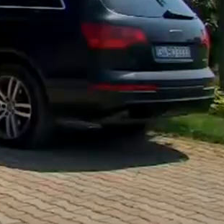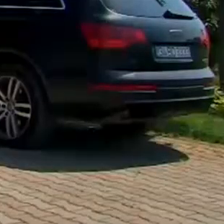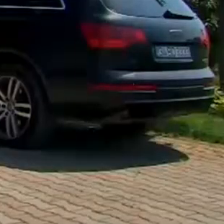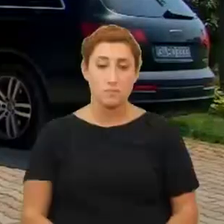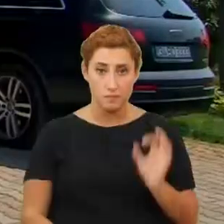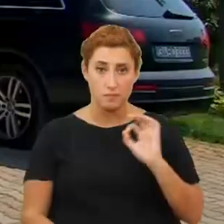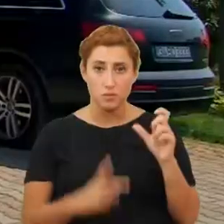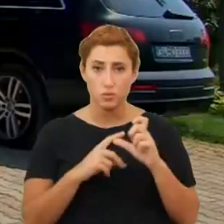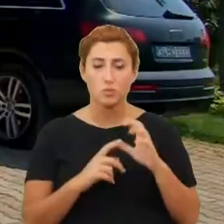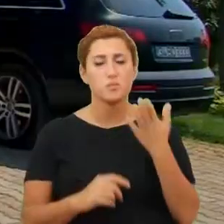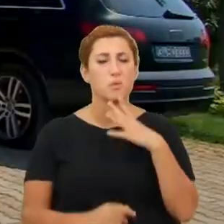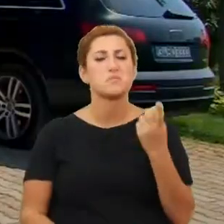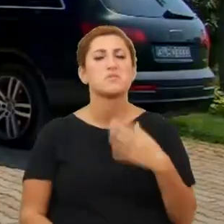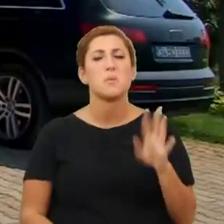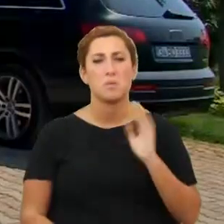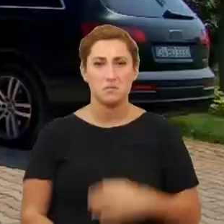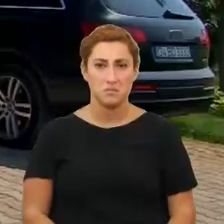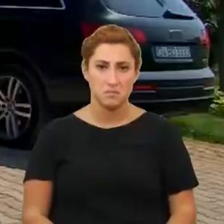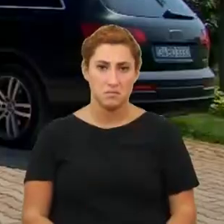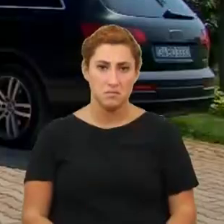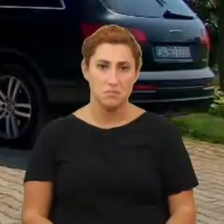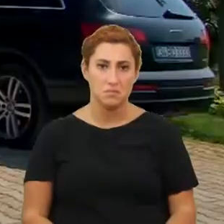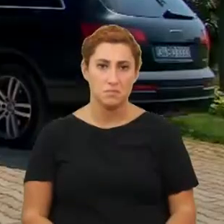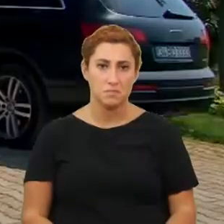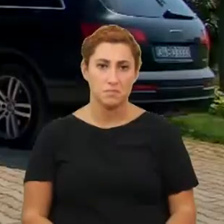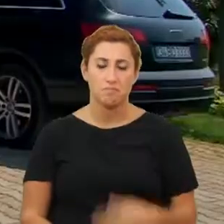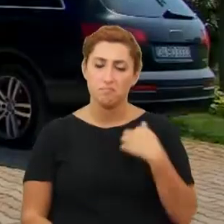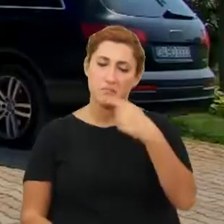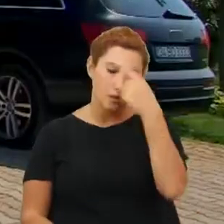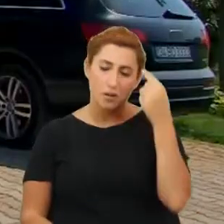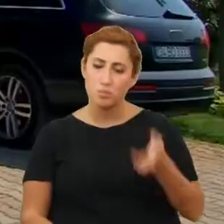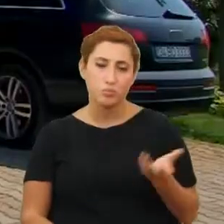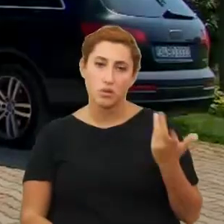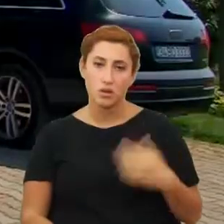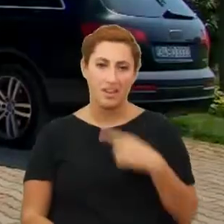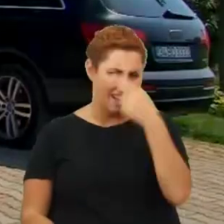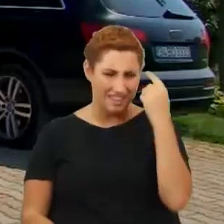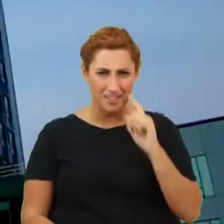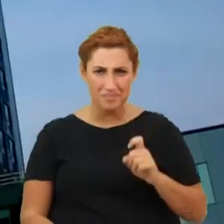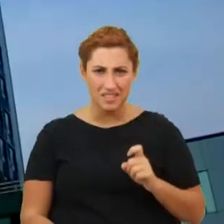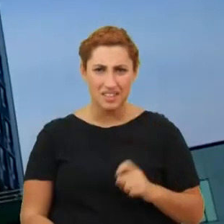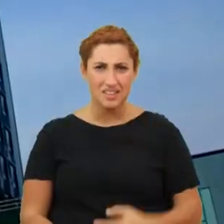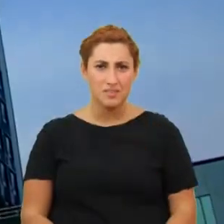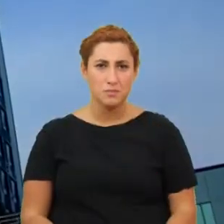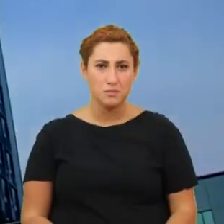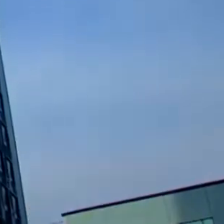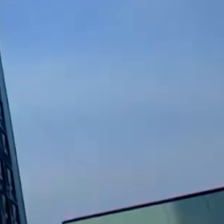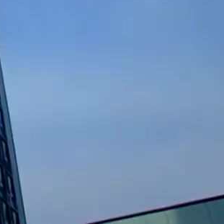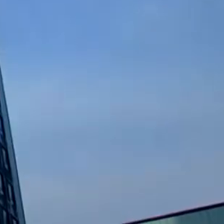Ne oldu Şükrü? Ya bir şey yok ya. Benim kaderim bu ya. Kaderin mi?